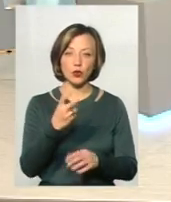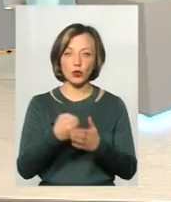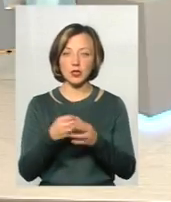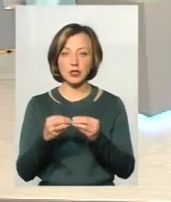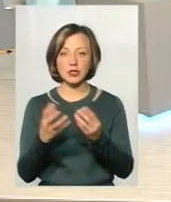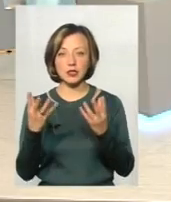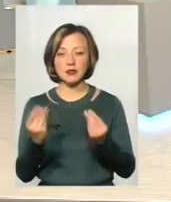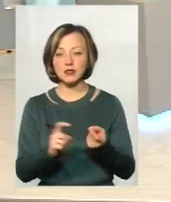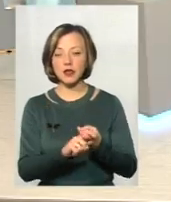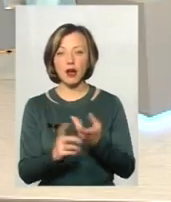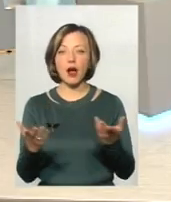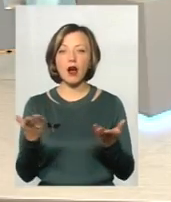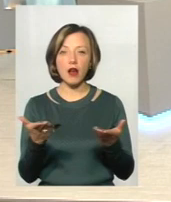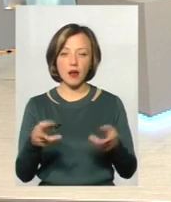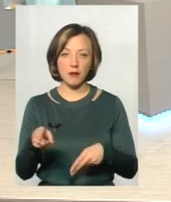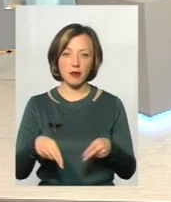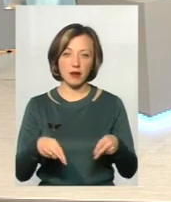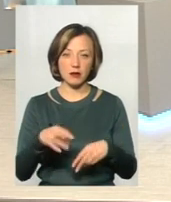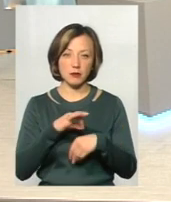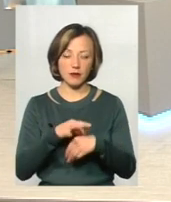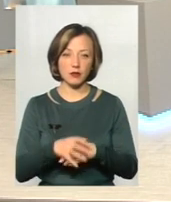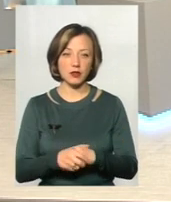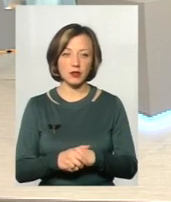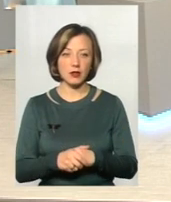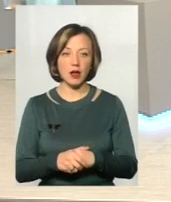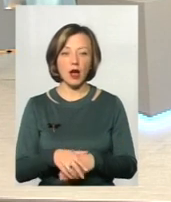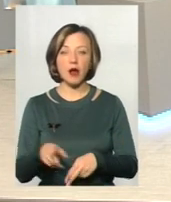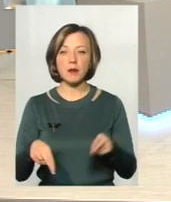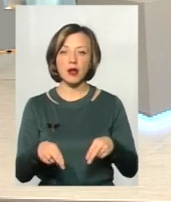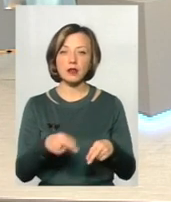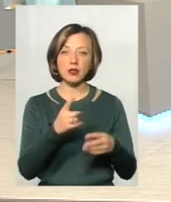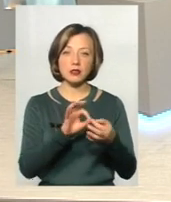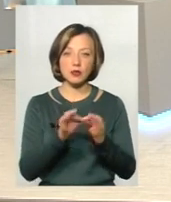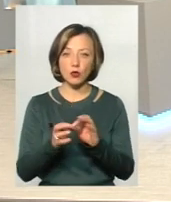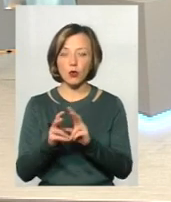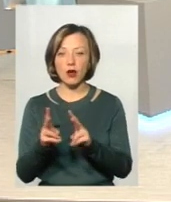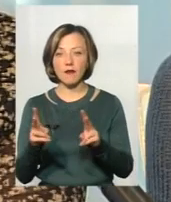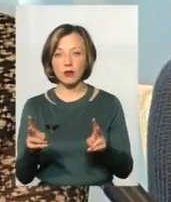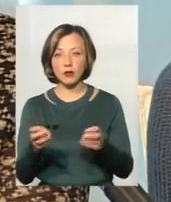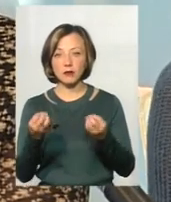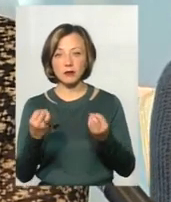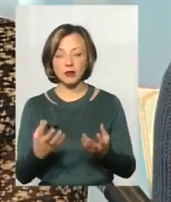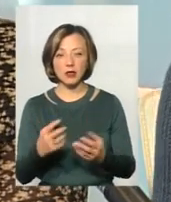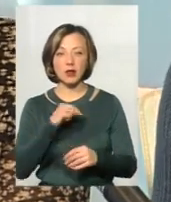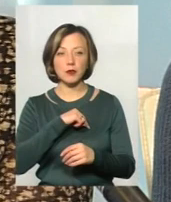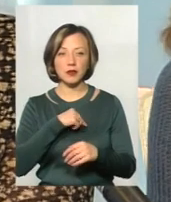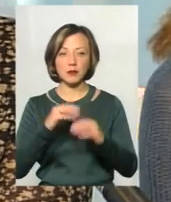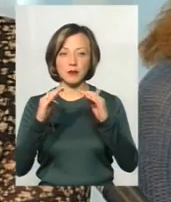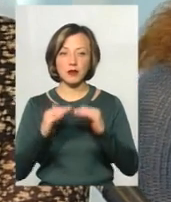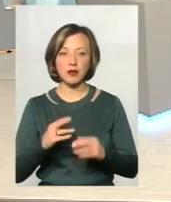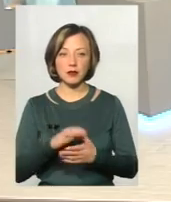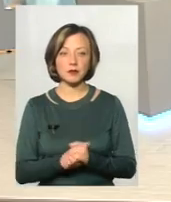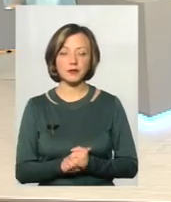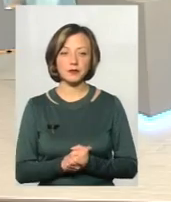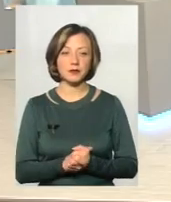2 до 10 дней, это в зависимости, какая производится операция. Ну, операции по-разному проходят. Одна сложнее, у кого-то иммунитет падает,